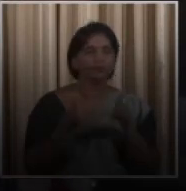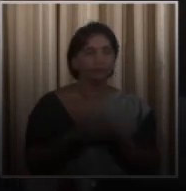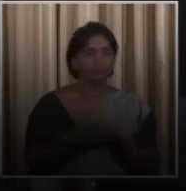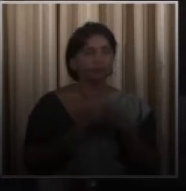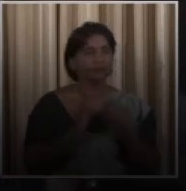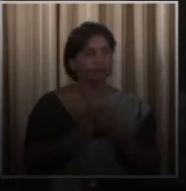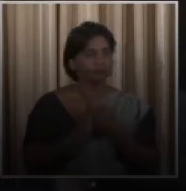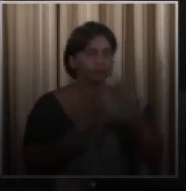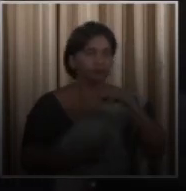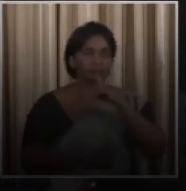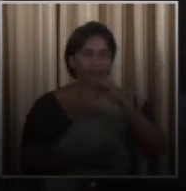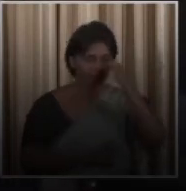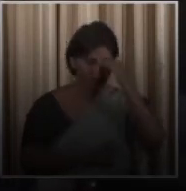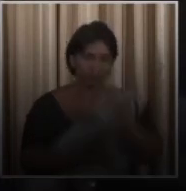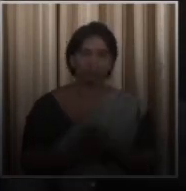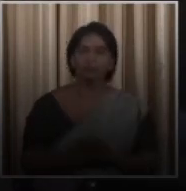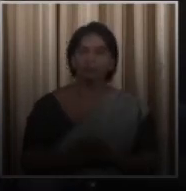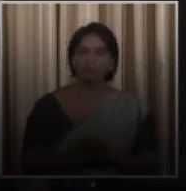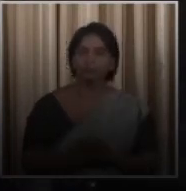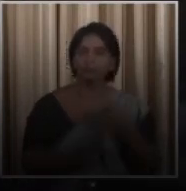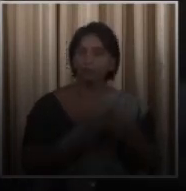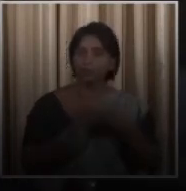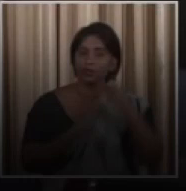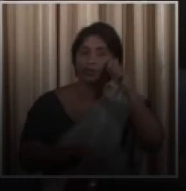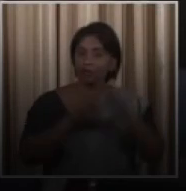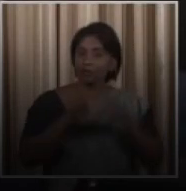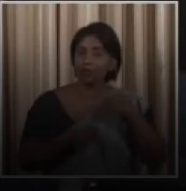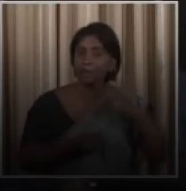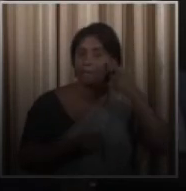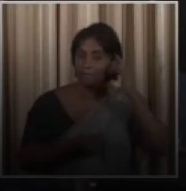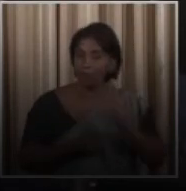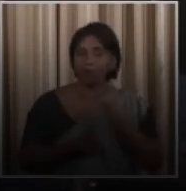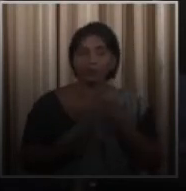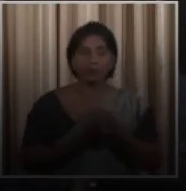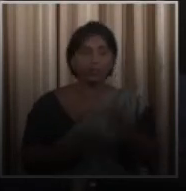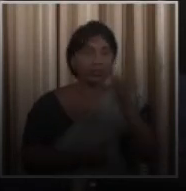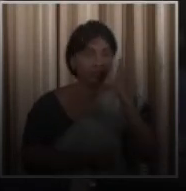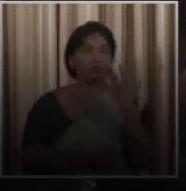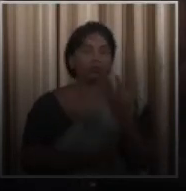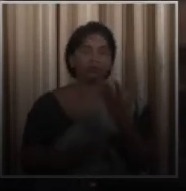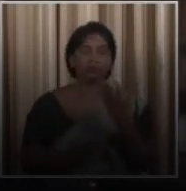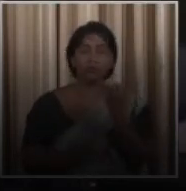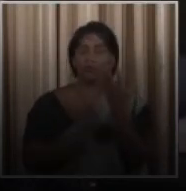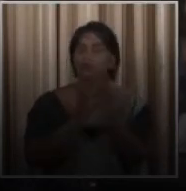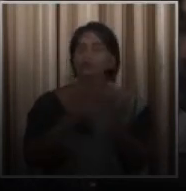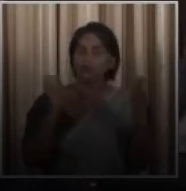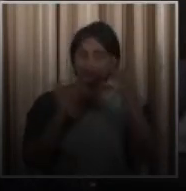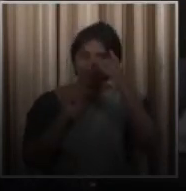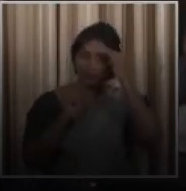ගරු නියෝජ්‍ය කතානායකතුමනි රටේ ජනතාව බලාපොරොත්තු වුණා විධායක ජනාධිපති ක්‍රමය අහෝසි කරන්න